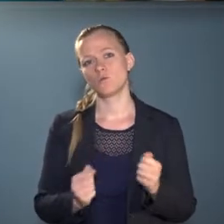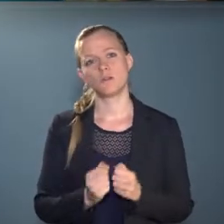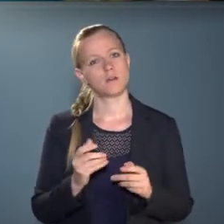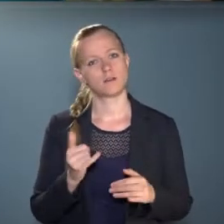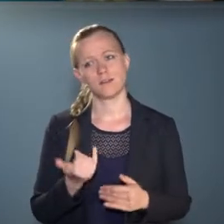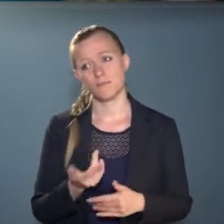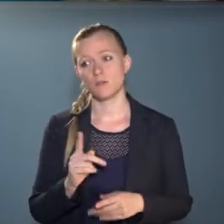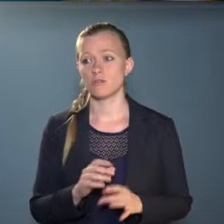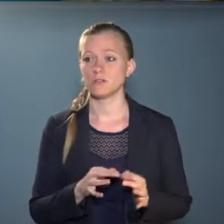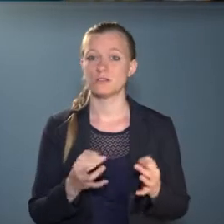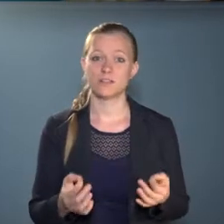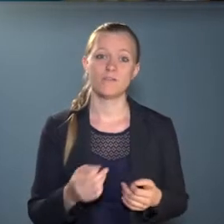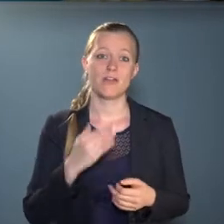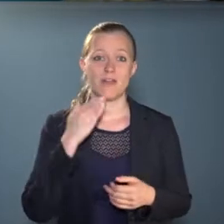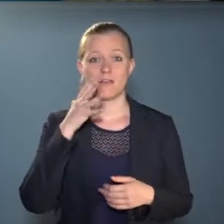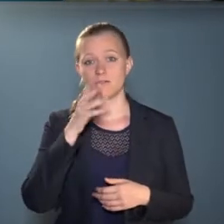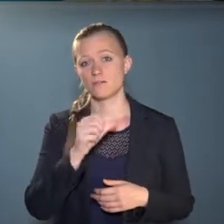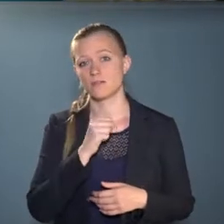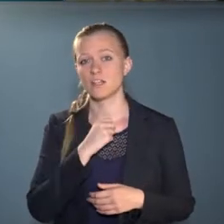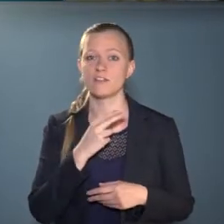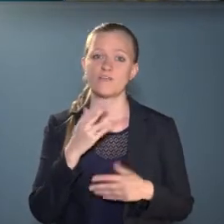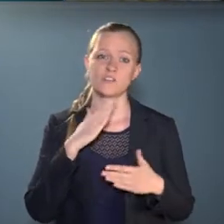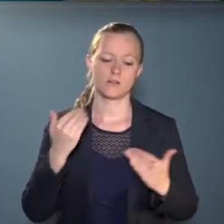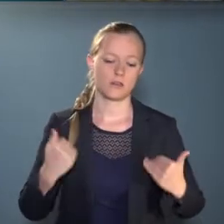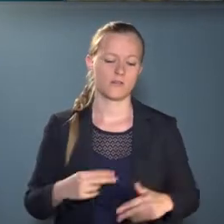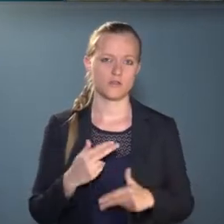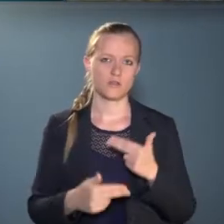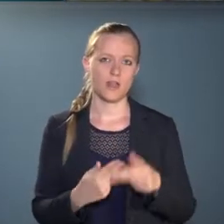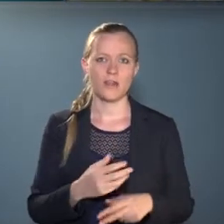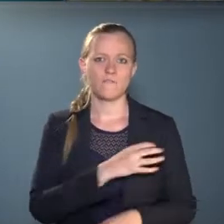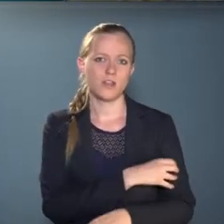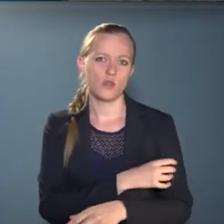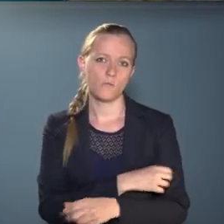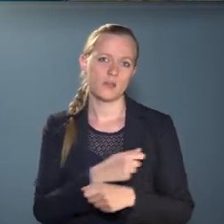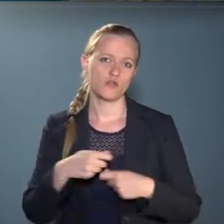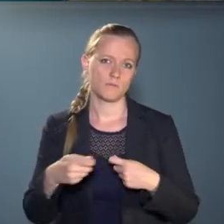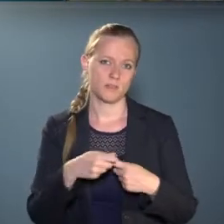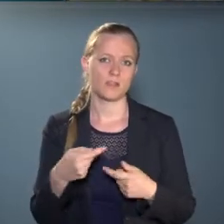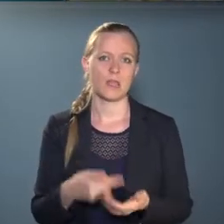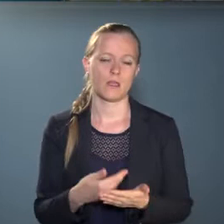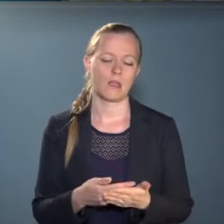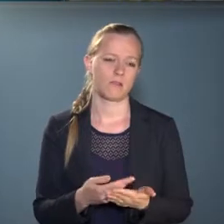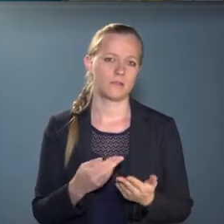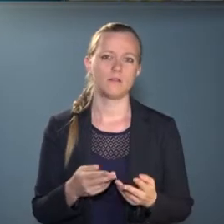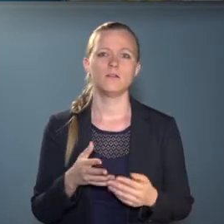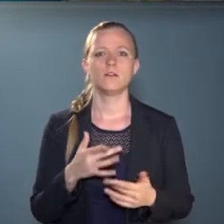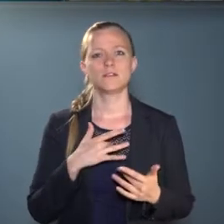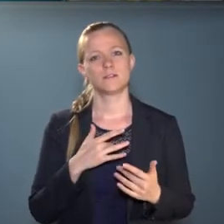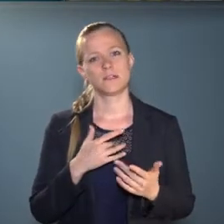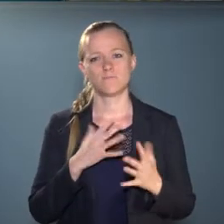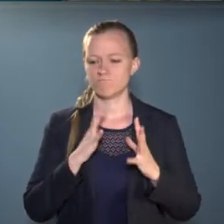feltétlenül, de nyilván EKG, fizikális vizsgálat, és hát a vérnyomásmérés az a kardiális állapotnak is